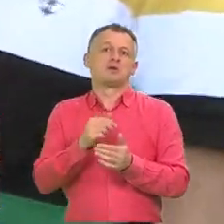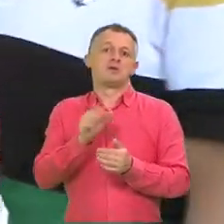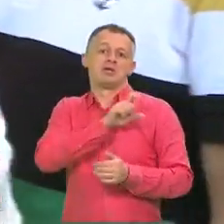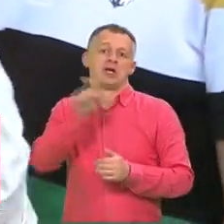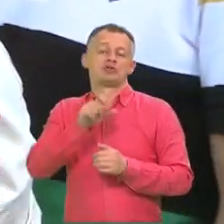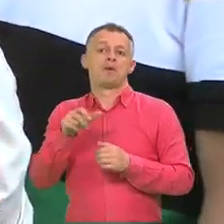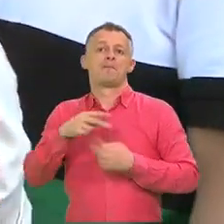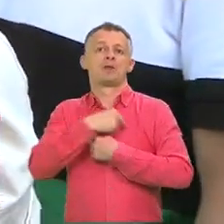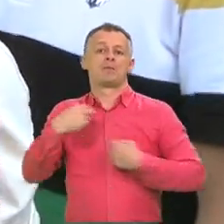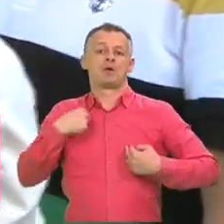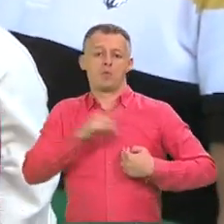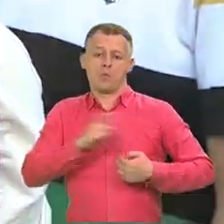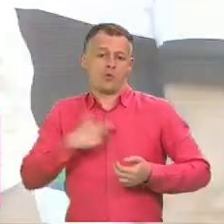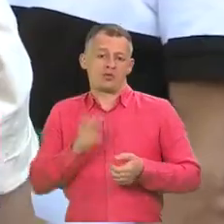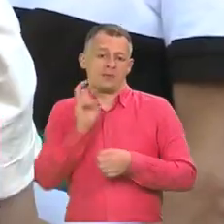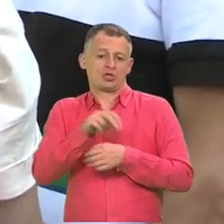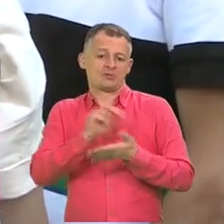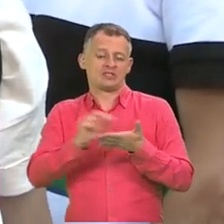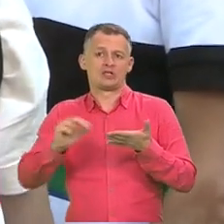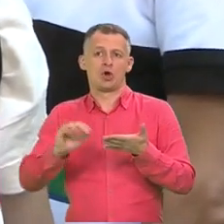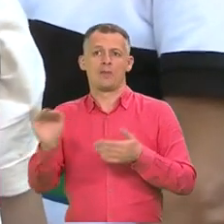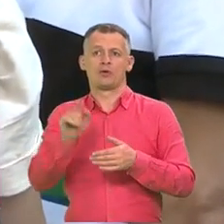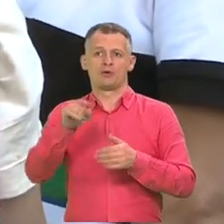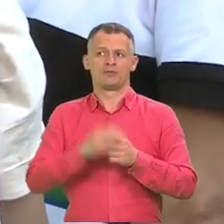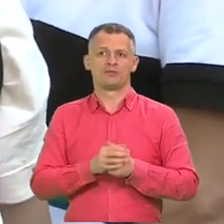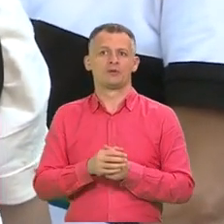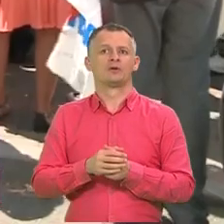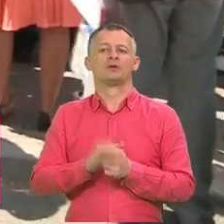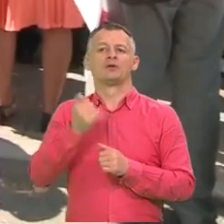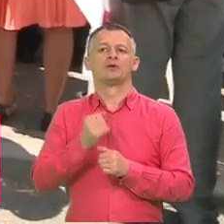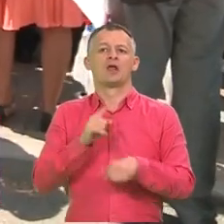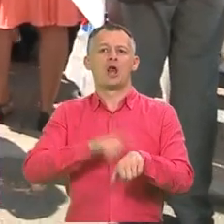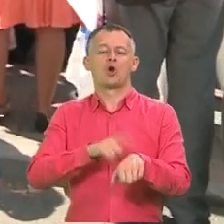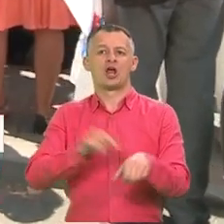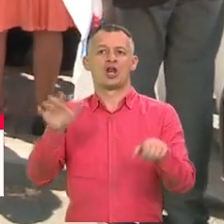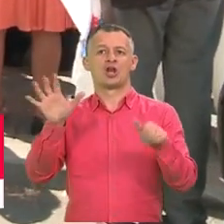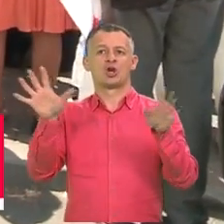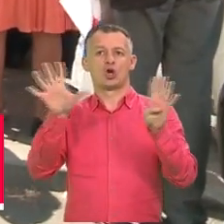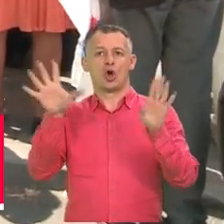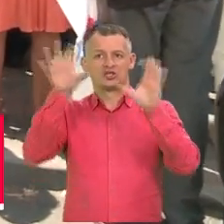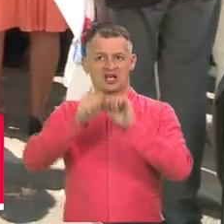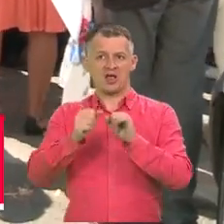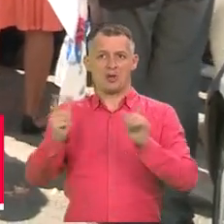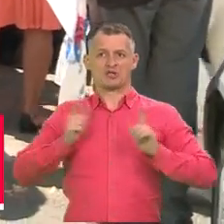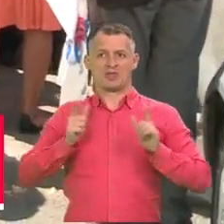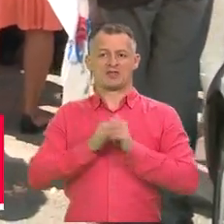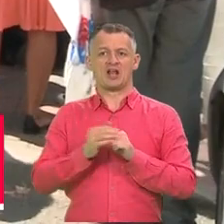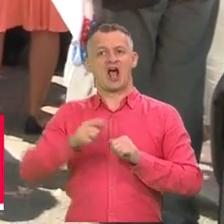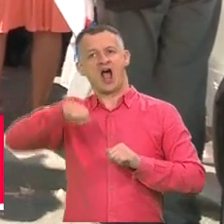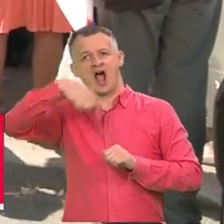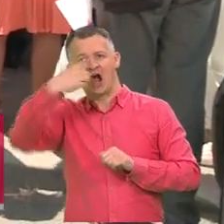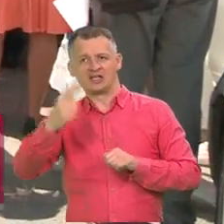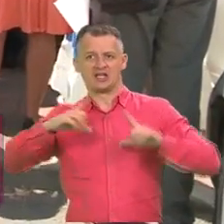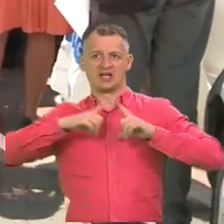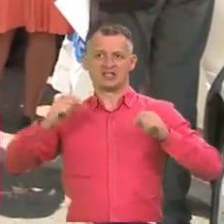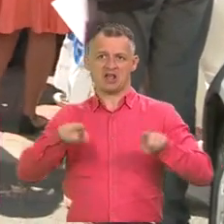să-mi înscriu copilul, nu pot să merg la muncă la vară. De la cât sunteți aici? De la 9 seara. Altă grădiniță, aceeași situație. Și la grădinița